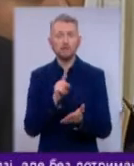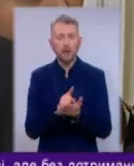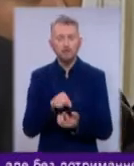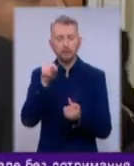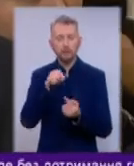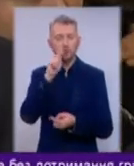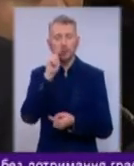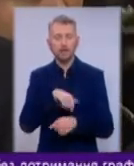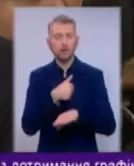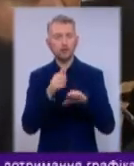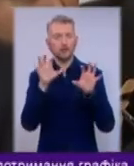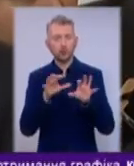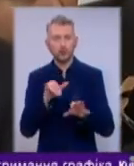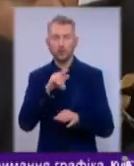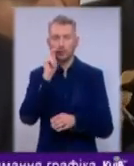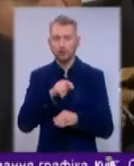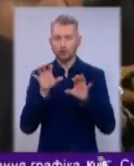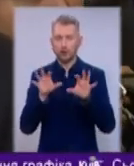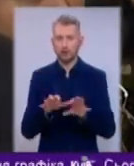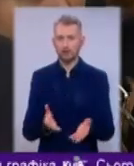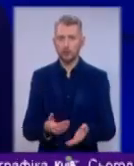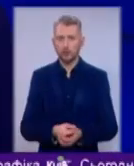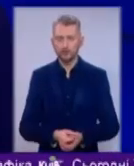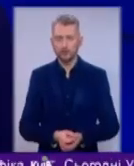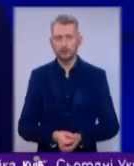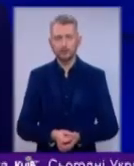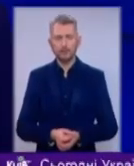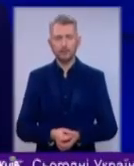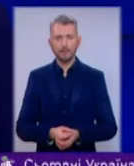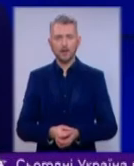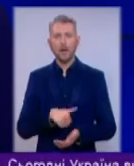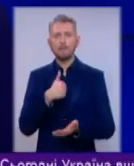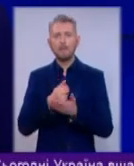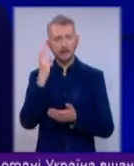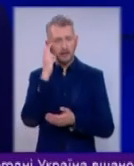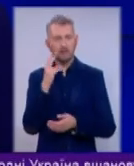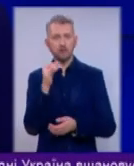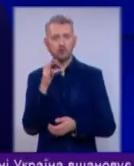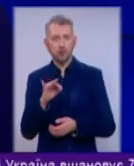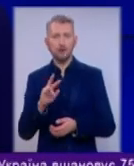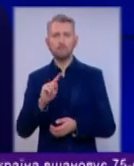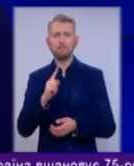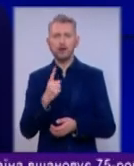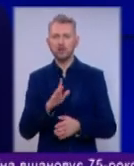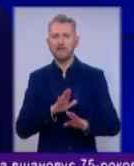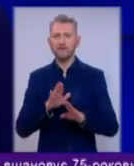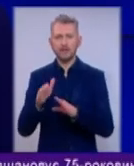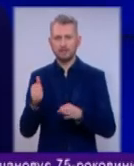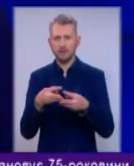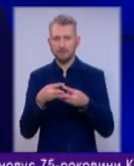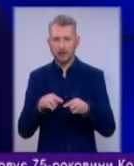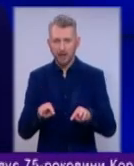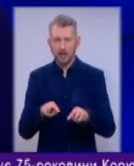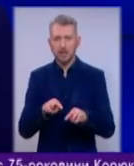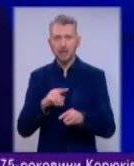відповідати українській конституції і українському законодавству. Мер Києва Віталій Кличко та перший віце-прем'єр